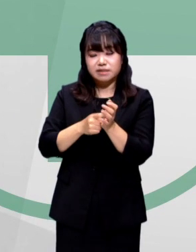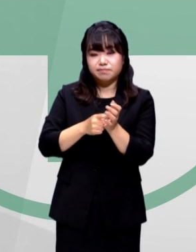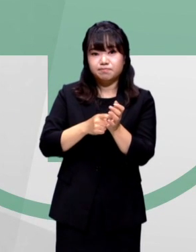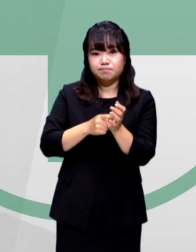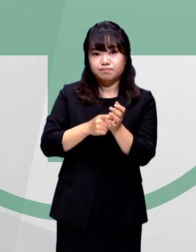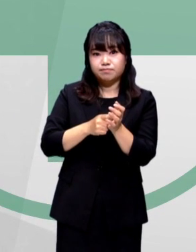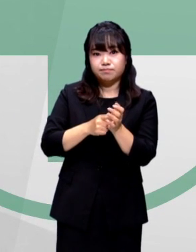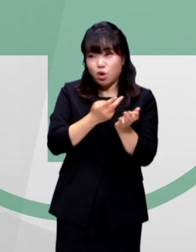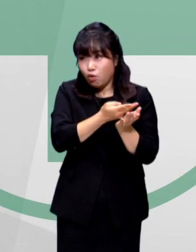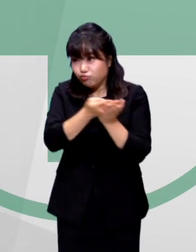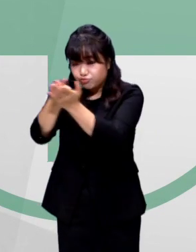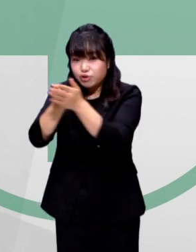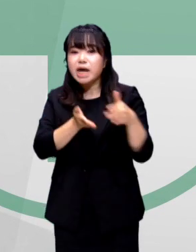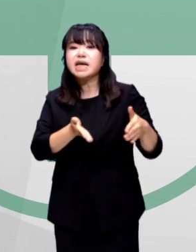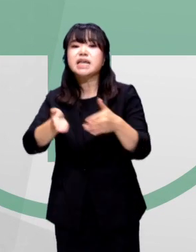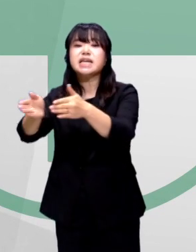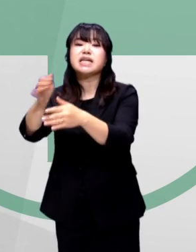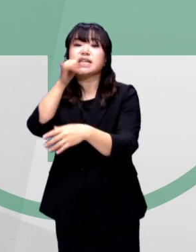걸 지정하고